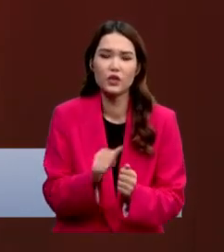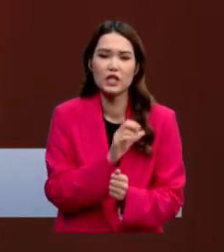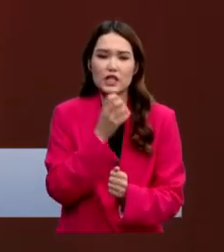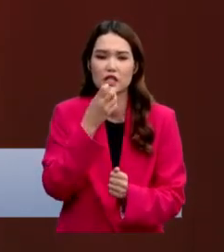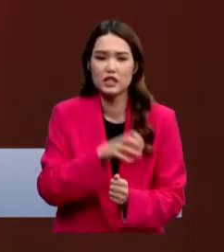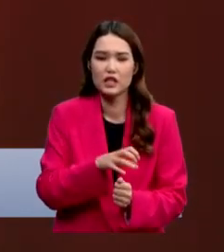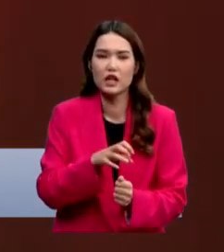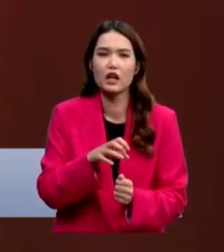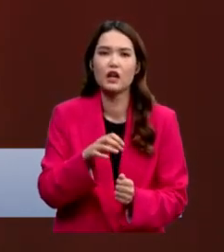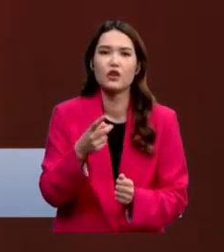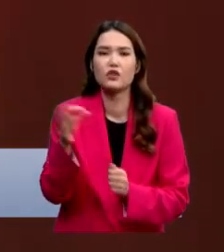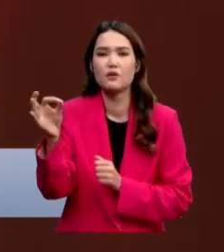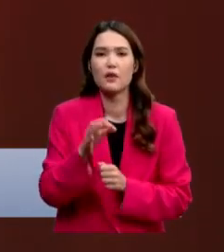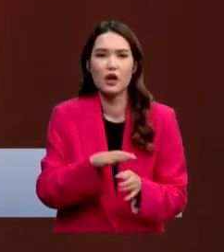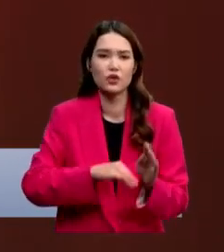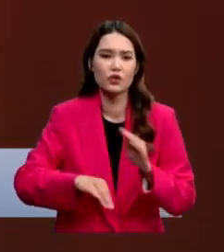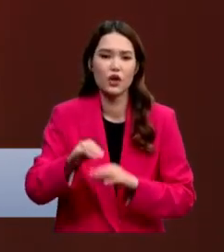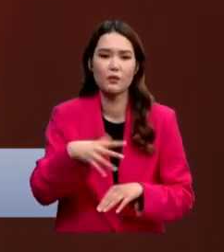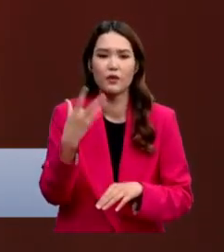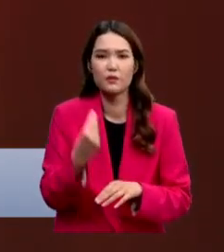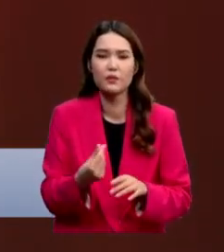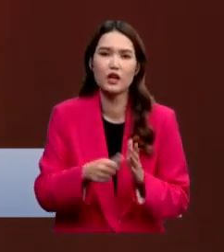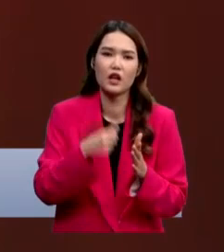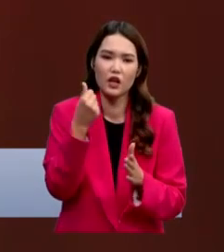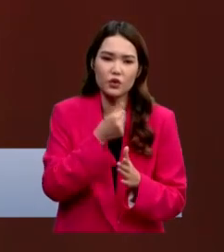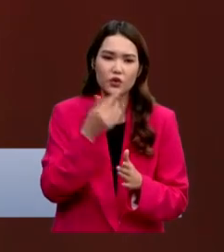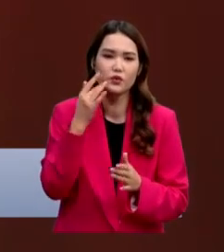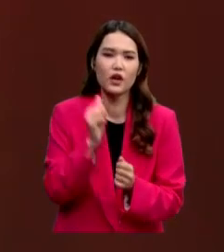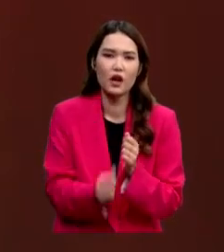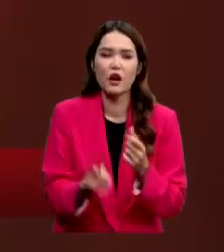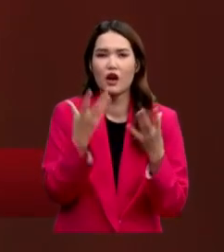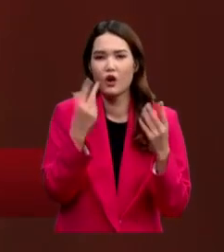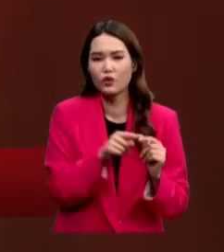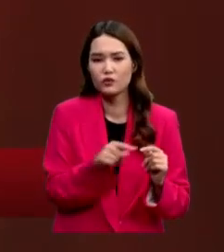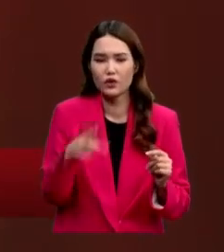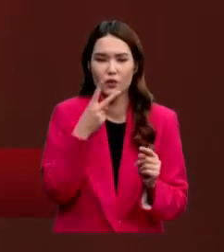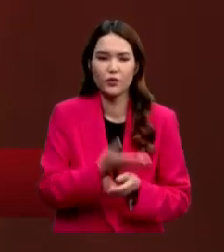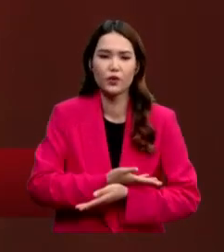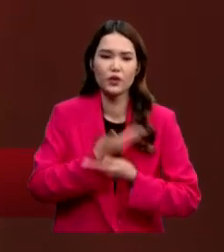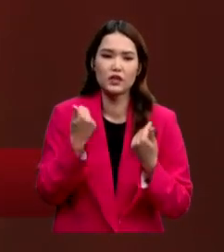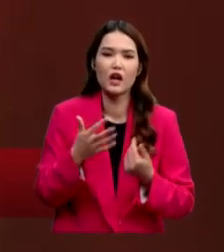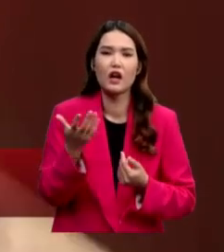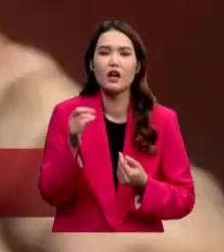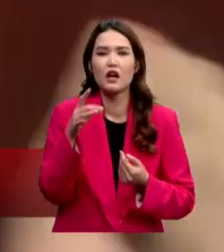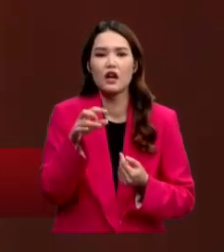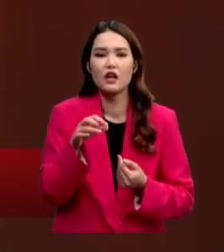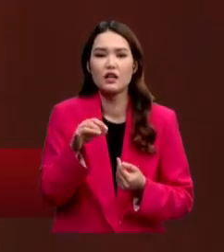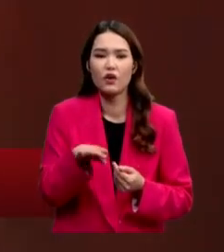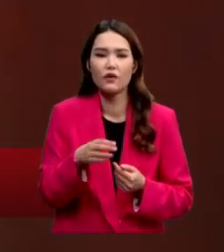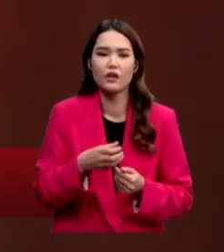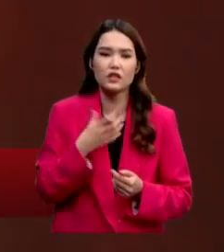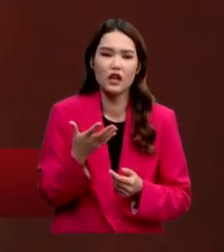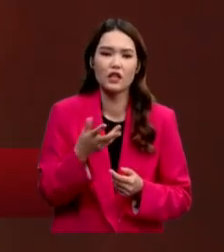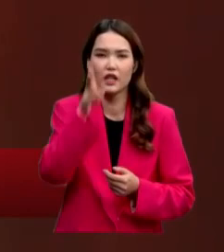ол 100% цифровизация. 5 жыл болды, 6 жыл болды, әлі күнге дейін көрмей келе жатырмыз. Мысалға ол цифровизацияны мысалы қазір